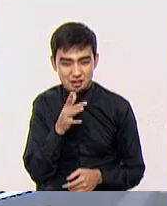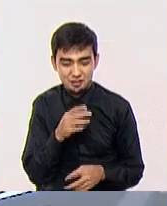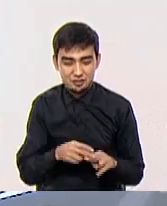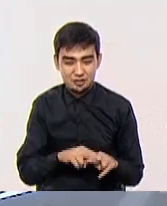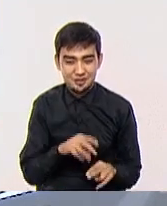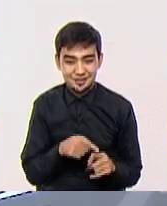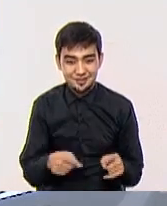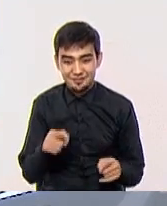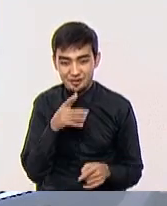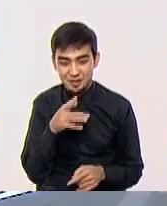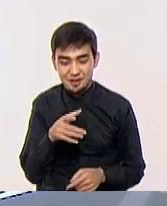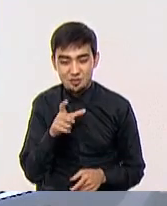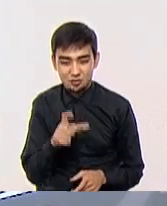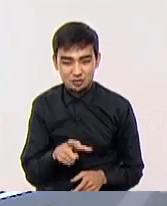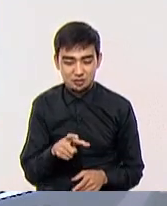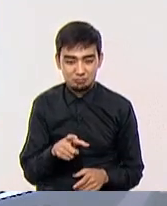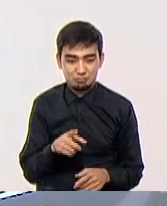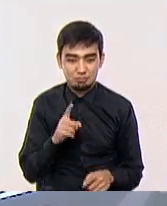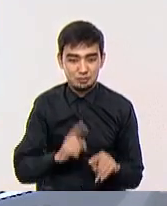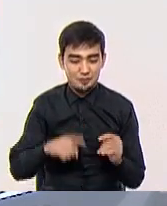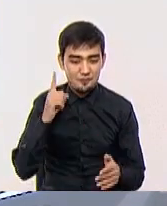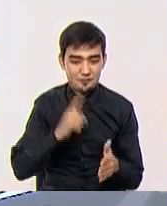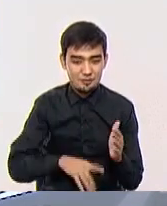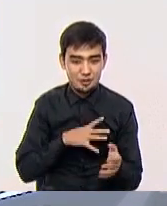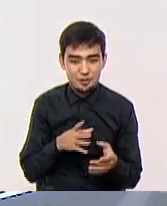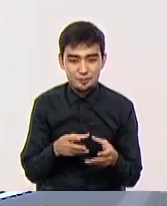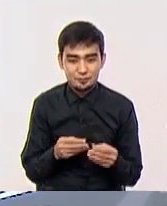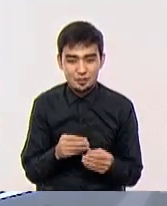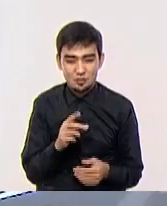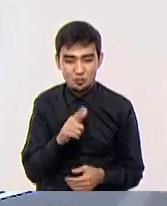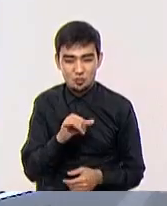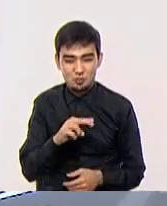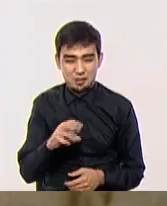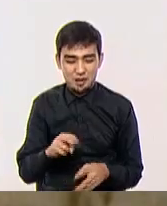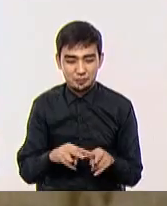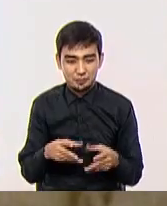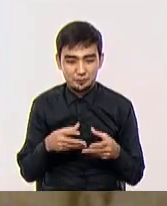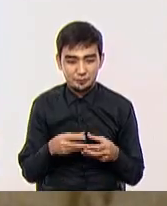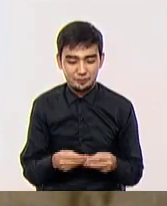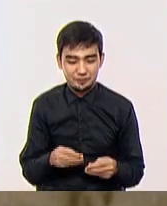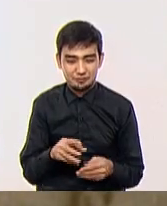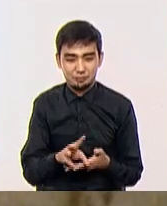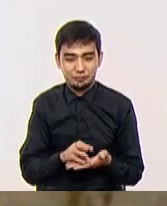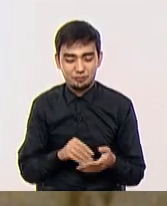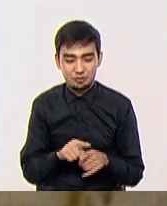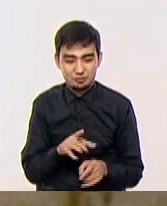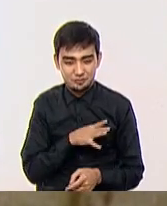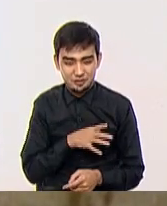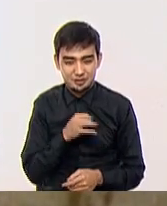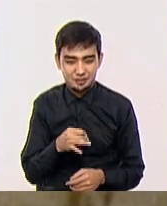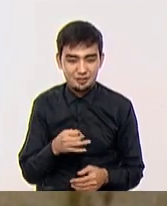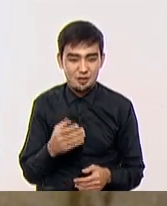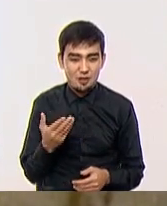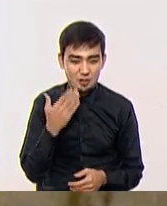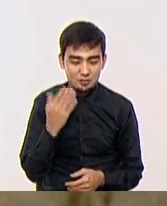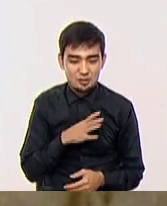В этот период люди на самом деле как губка впитывают всю информацию, иногда полезную, иногда не совсем полезную, иногда